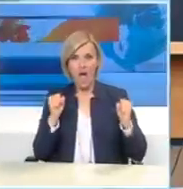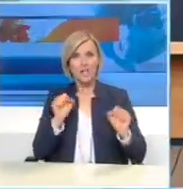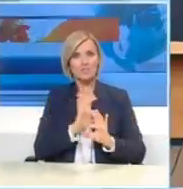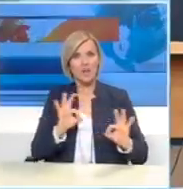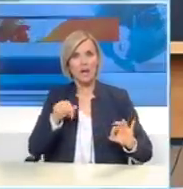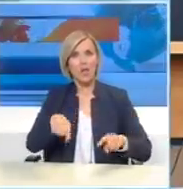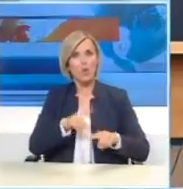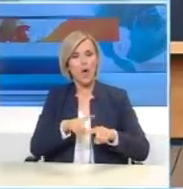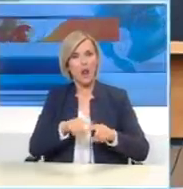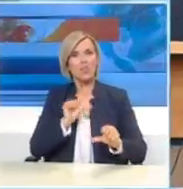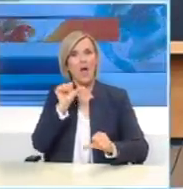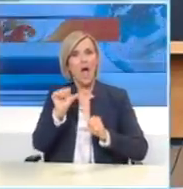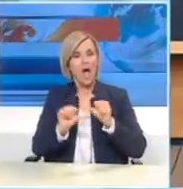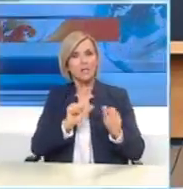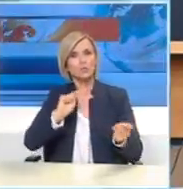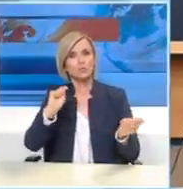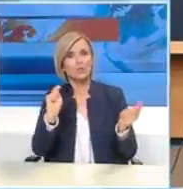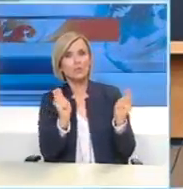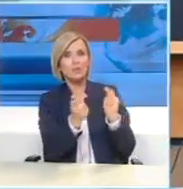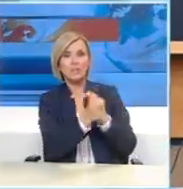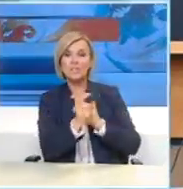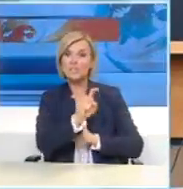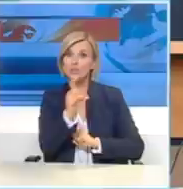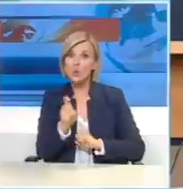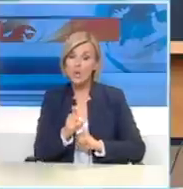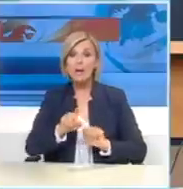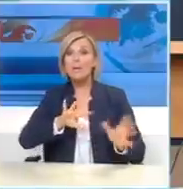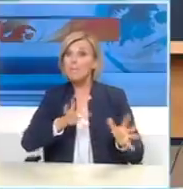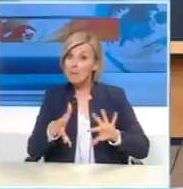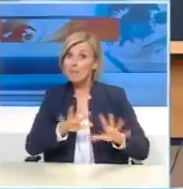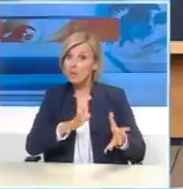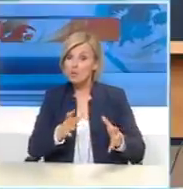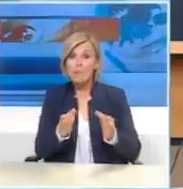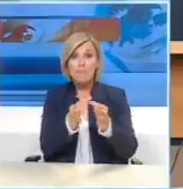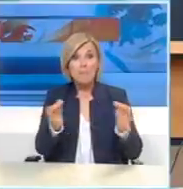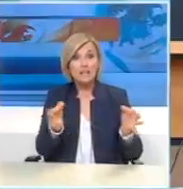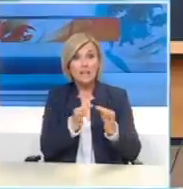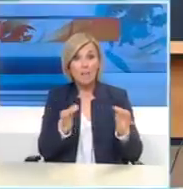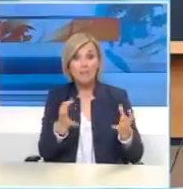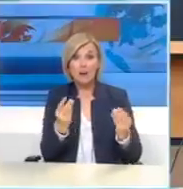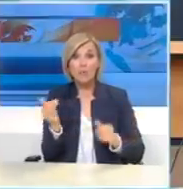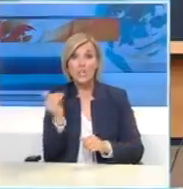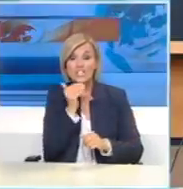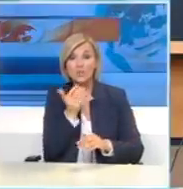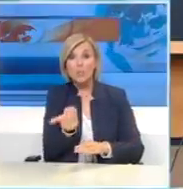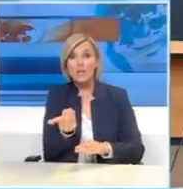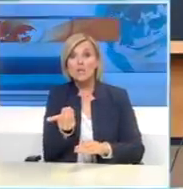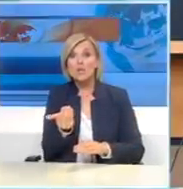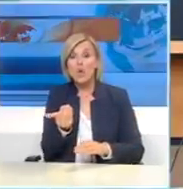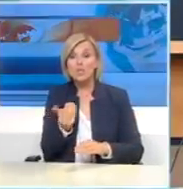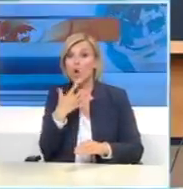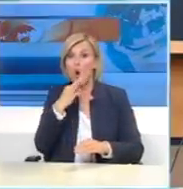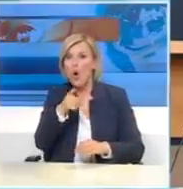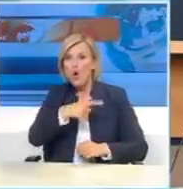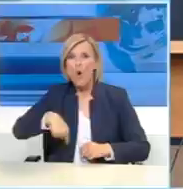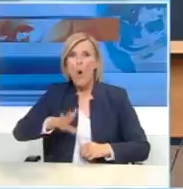στη χώρα μας? Μήπως η άρση των περιοριστικών μέτρων είναι πρόωρη? Μήπως οι αρμόδιοι επιστήμονες δεχθήκατε μια διάχυτη κοινωνική